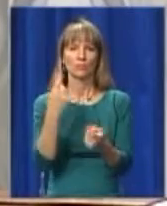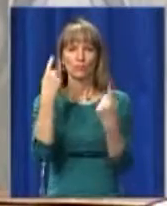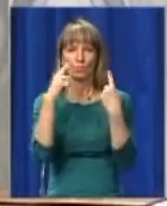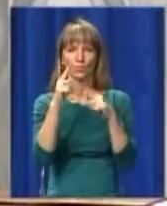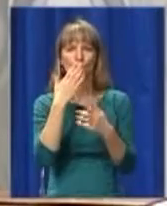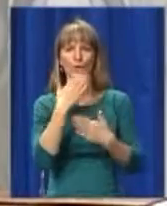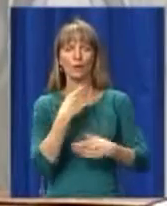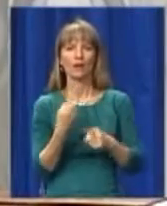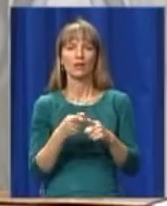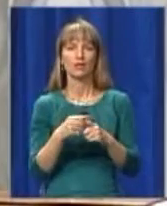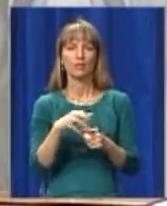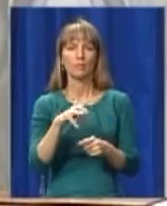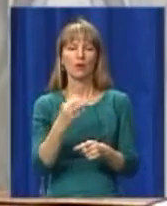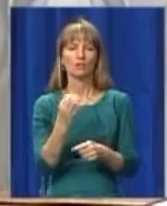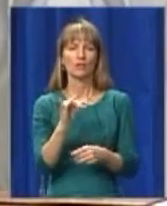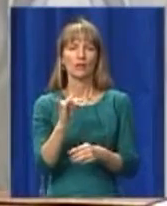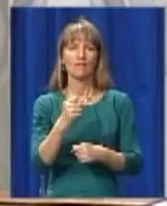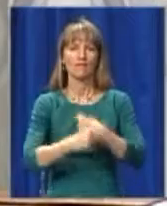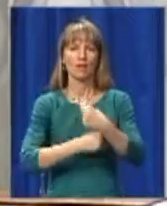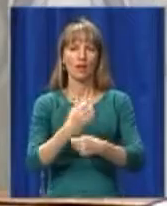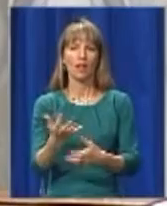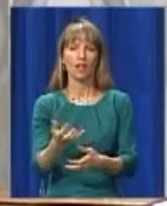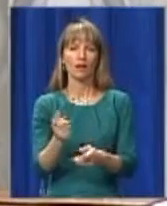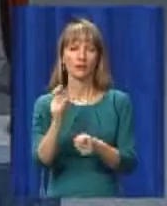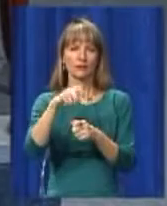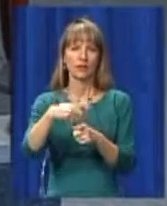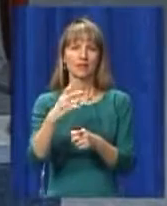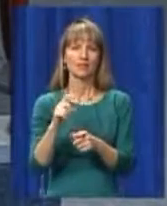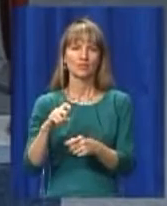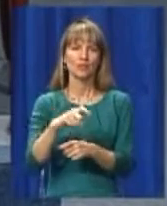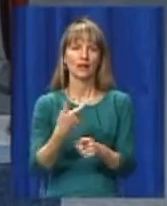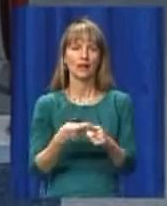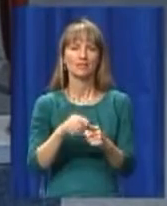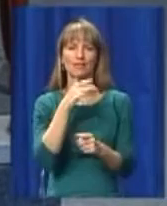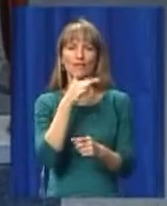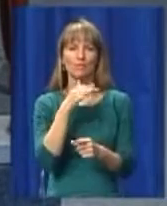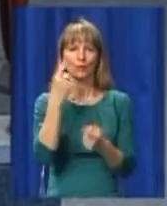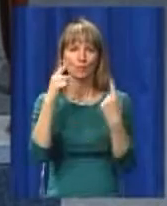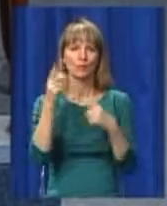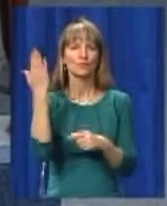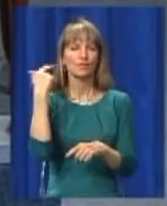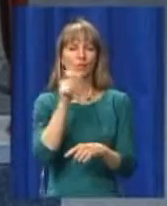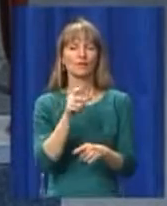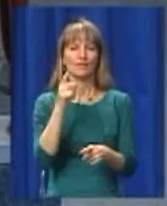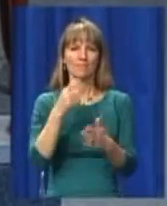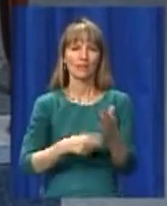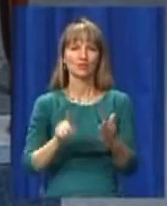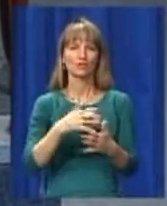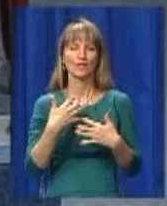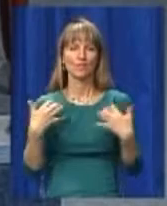Маша и Медведь, так как он ловил на червяка. Ну, это же как-то правильно. Ну, это же сучасний мультик, так, а тоді люди, можливо, вірили в те, що